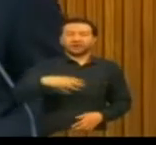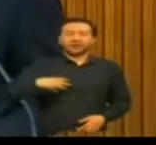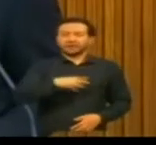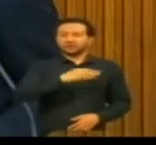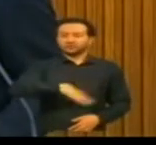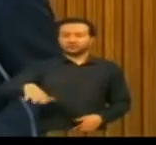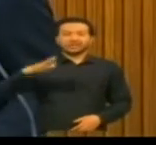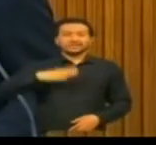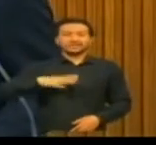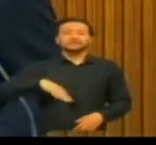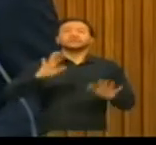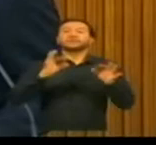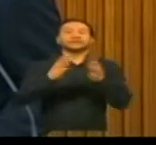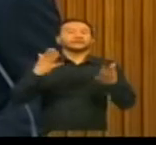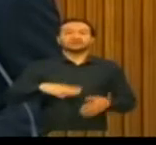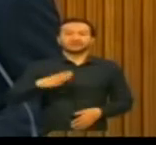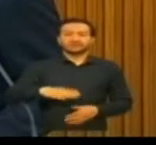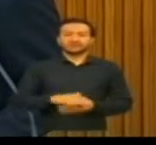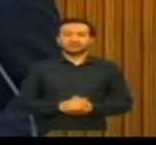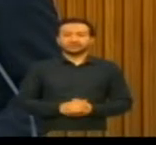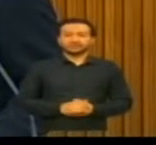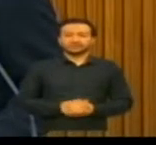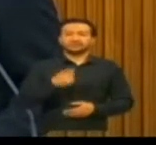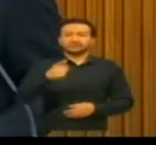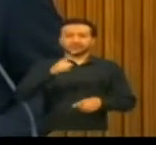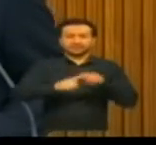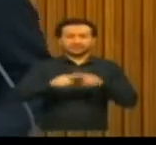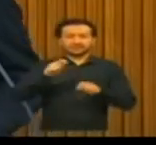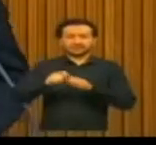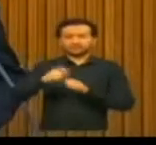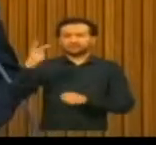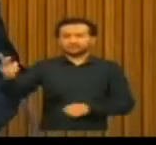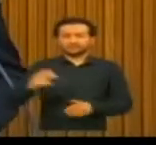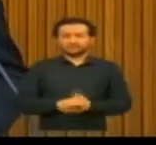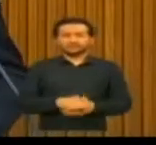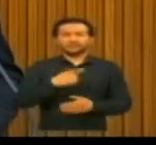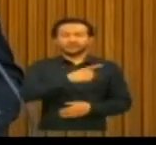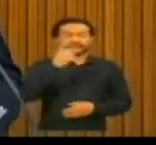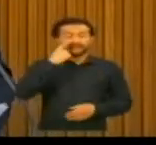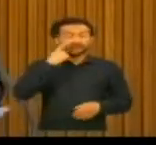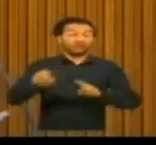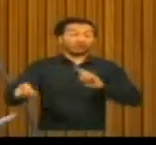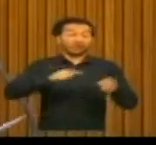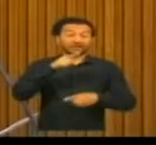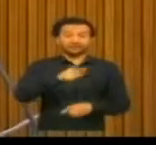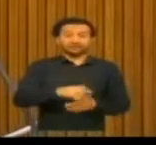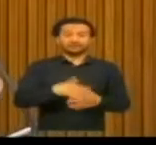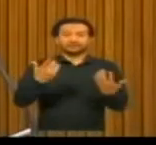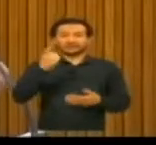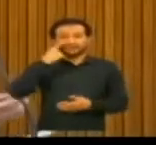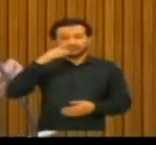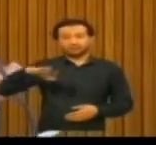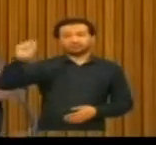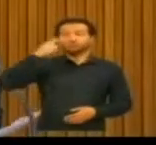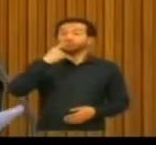çocuklarını istemeyip de ne isteyecekler? Siyaset kurumunun, yani devleti yönetenlerin, yani devlette